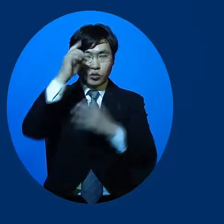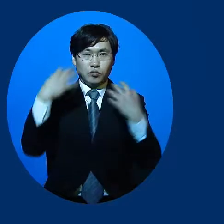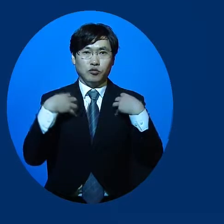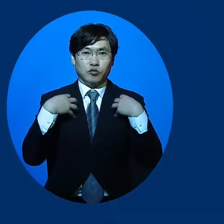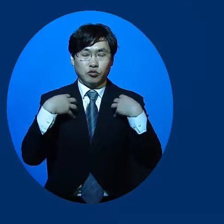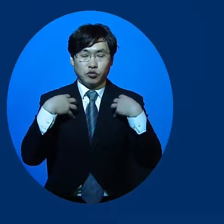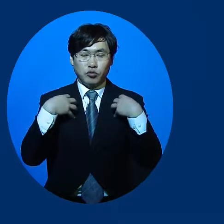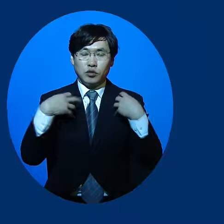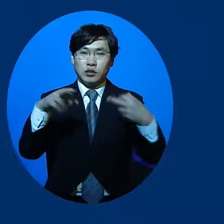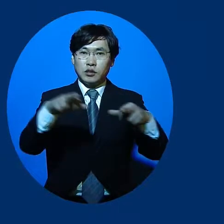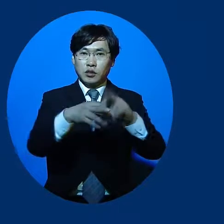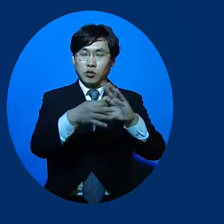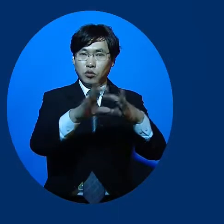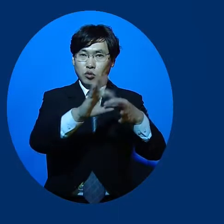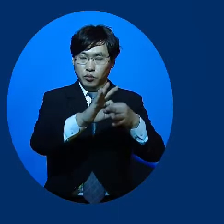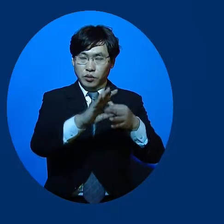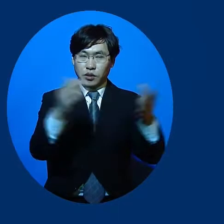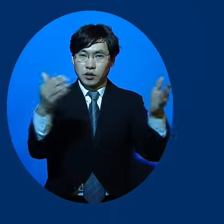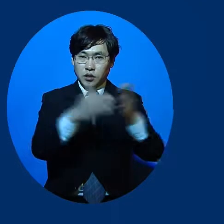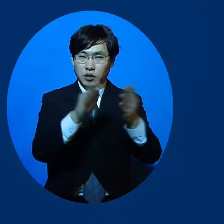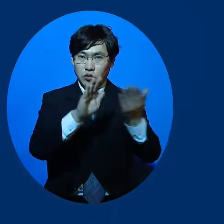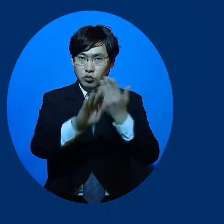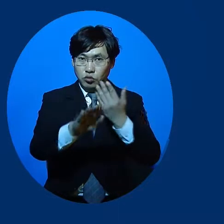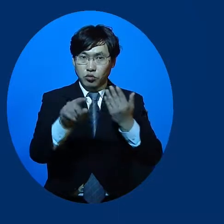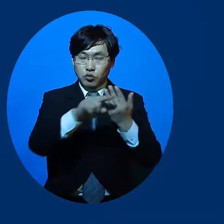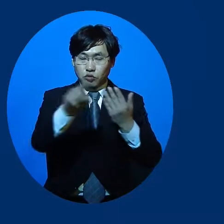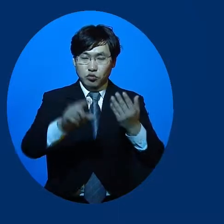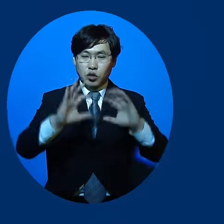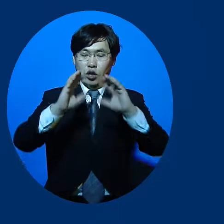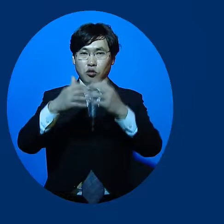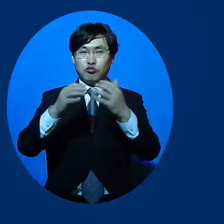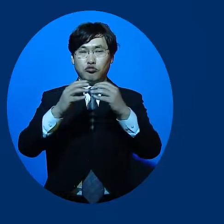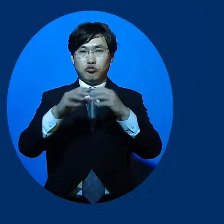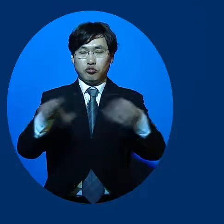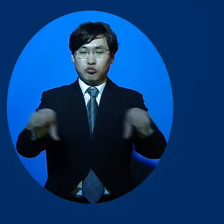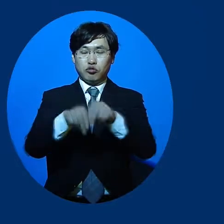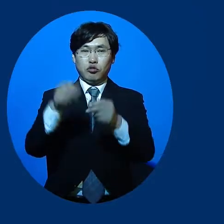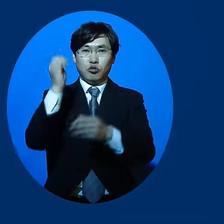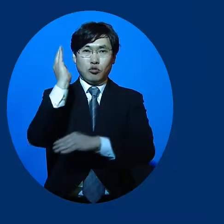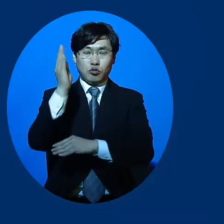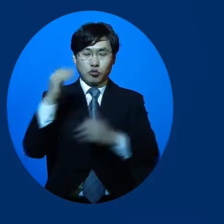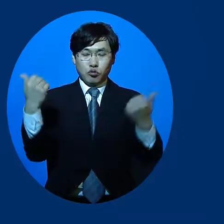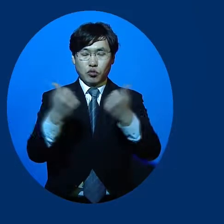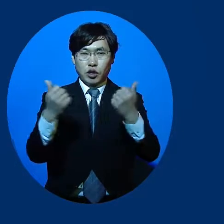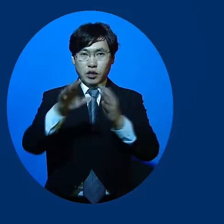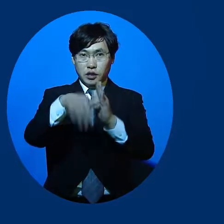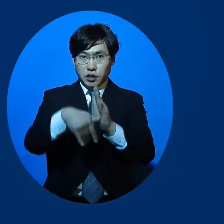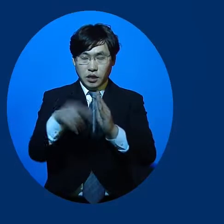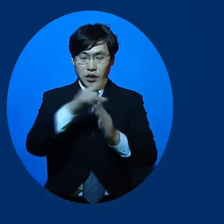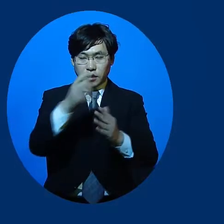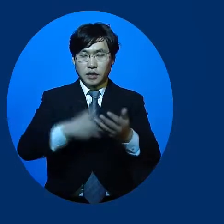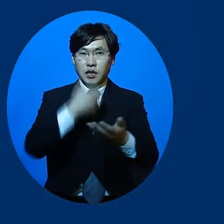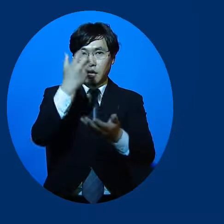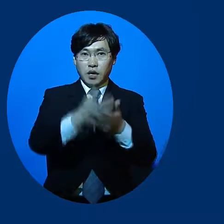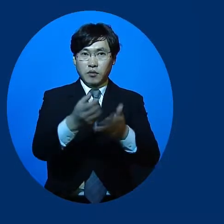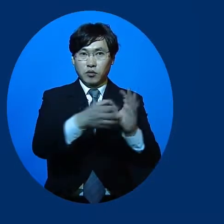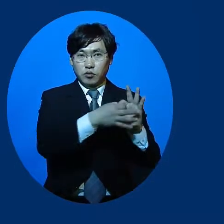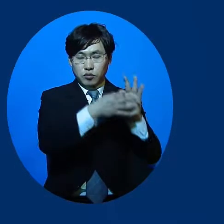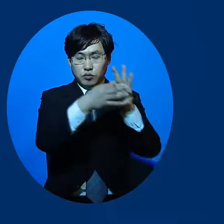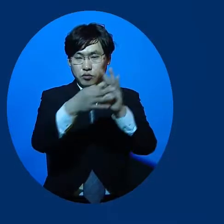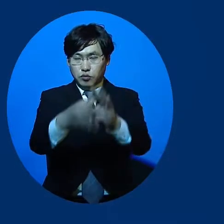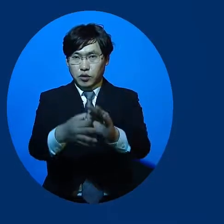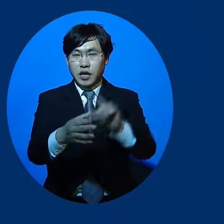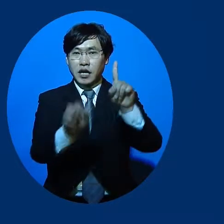동계 패럴림픽이 끝난 직후에 국무회의에서 패럴림픽의 감동이 이례적인 일로